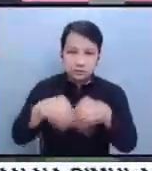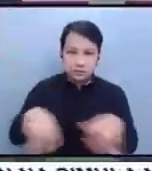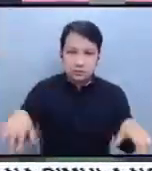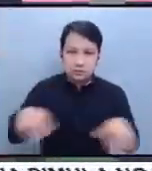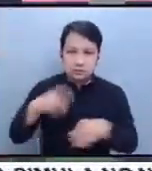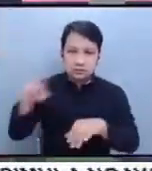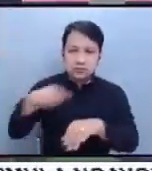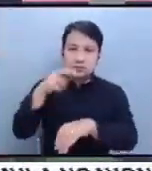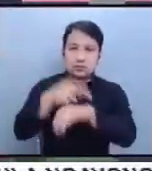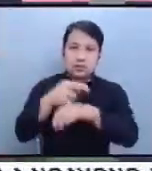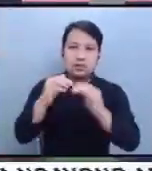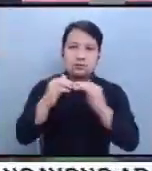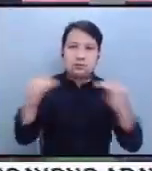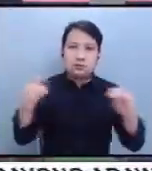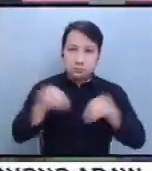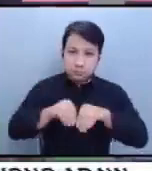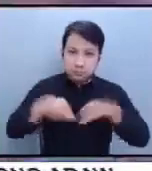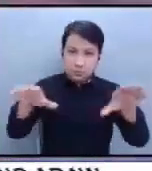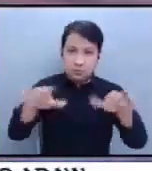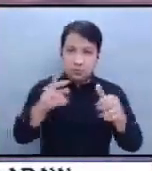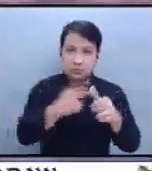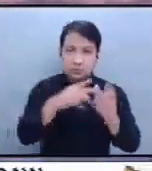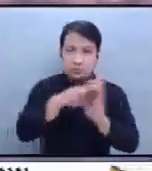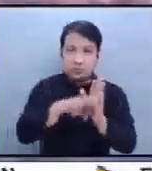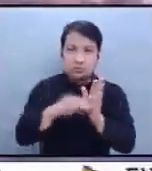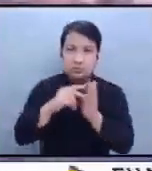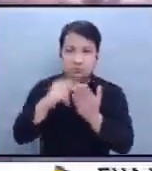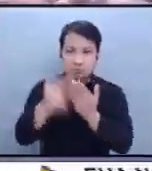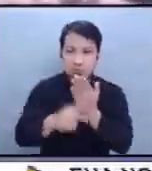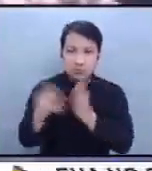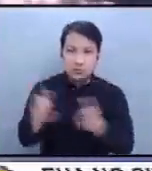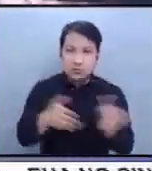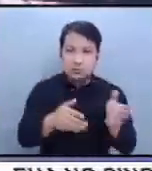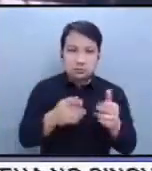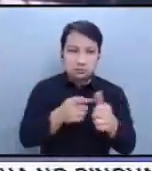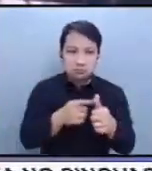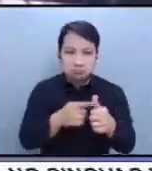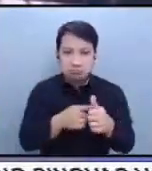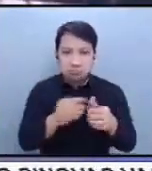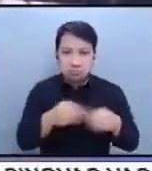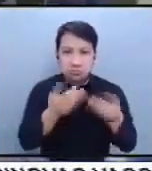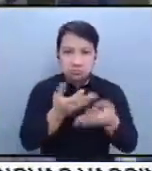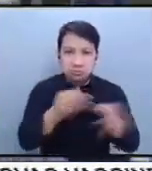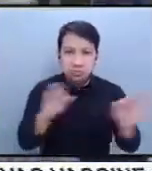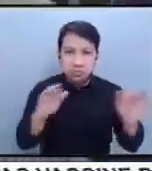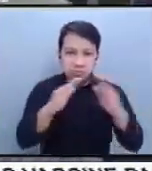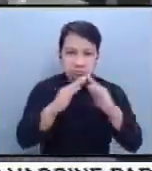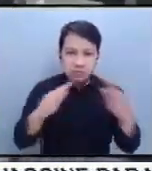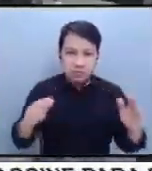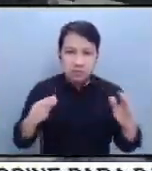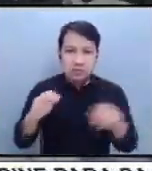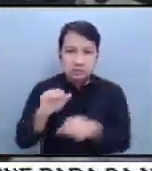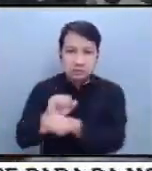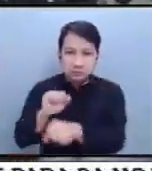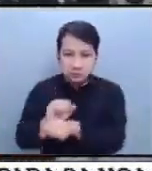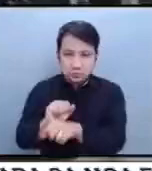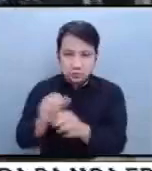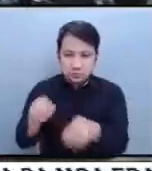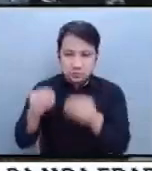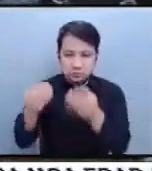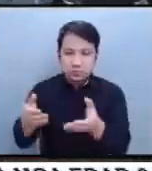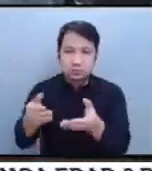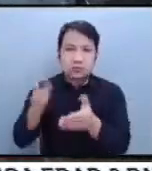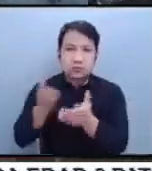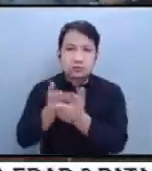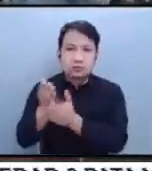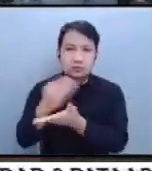sa kani-kanilang mga priority programs katulad ng pabahay at livelihood sa pamamagitan ng kanilang national budget reform. Dahil pati